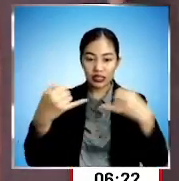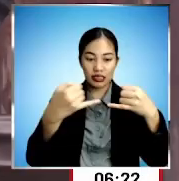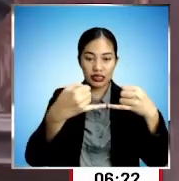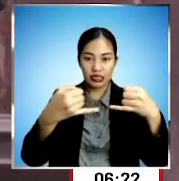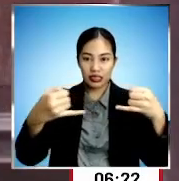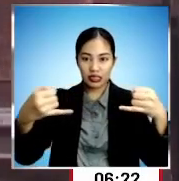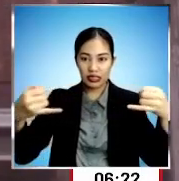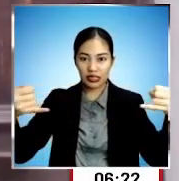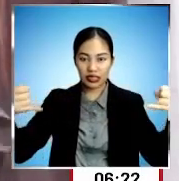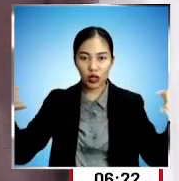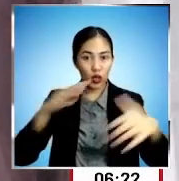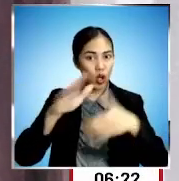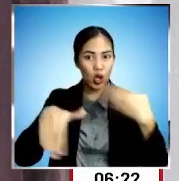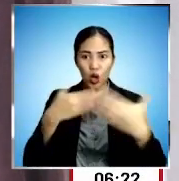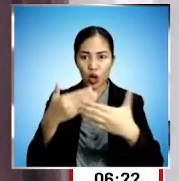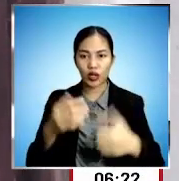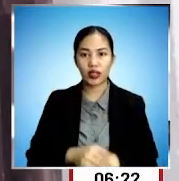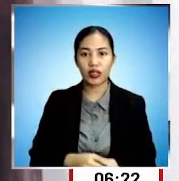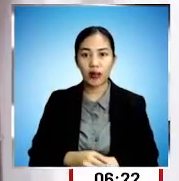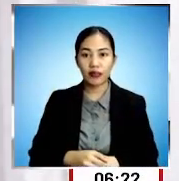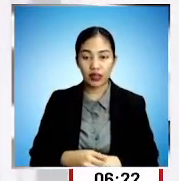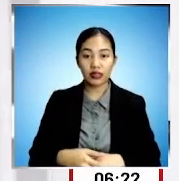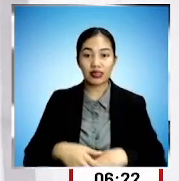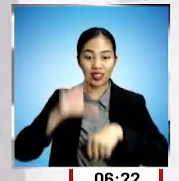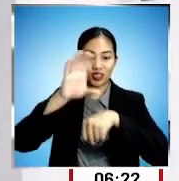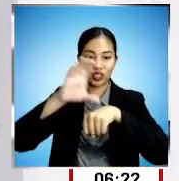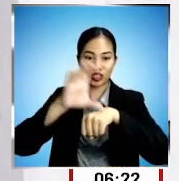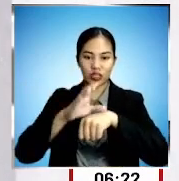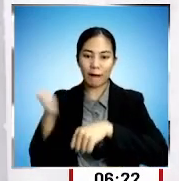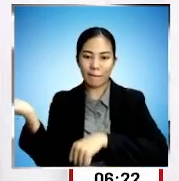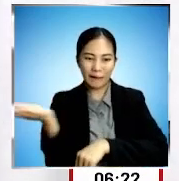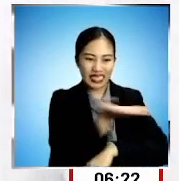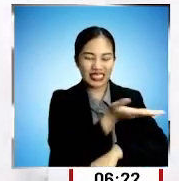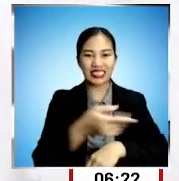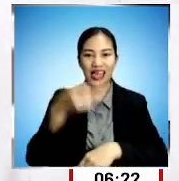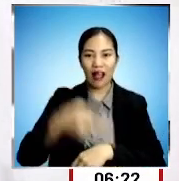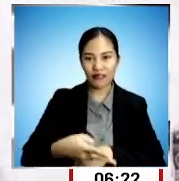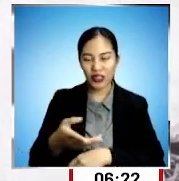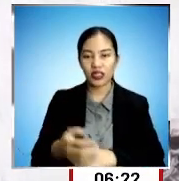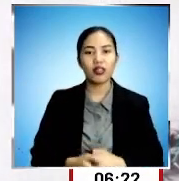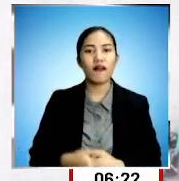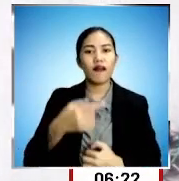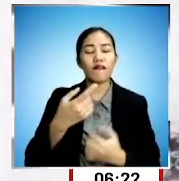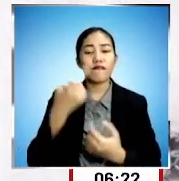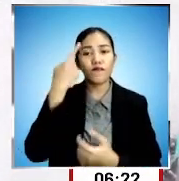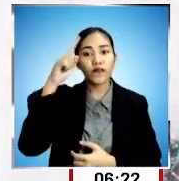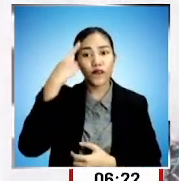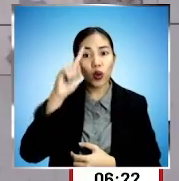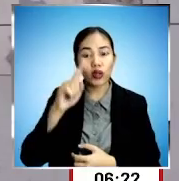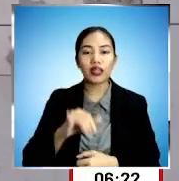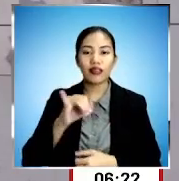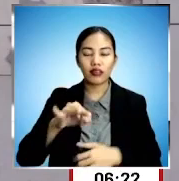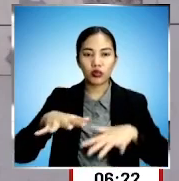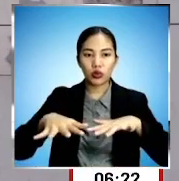yan, buong building putol yan, no? Ang main intent nito ang isolation plane, para pag nag-slide na yung ground, doon lang siya bibigay.